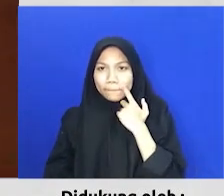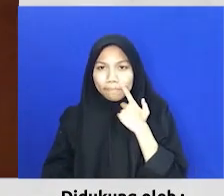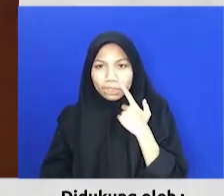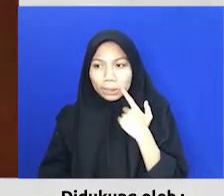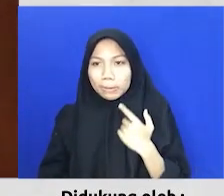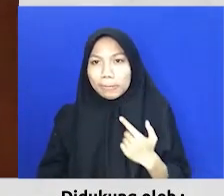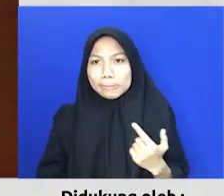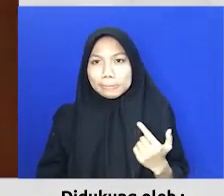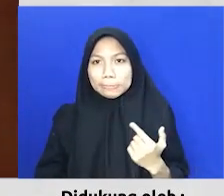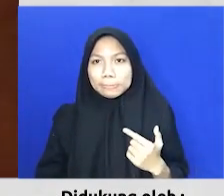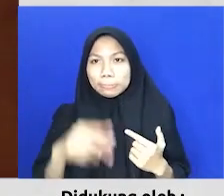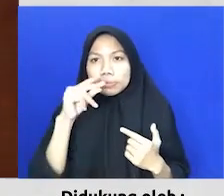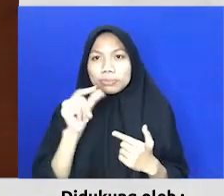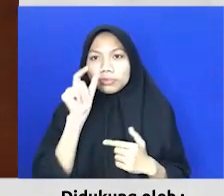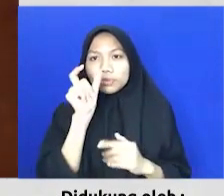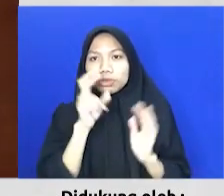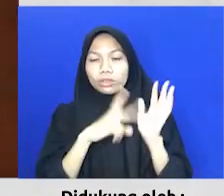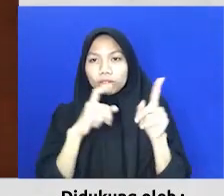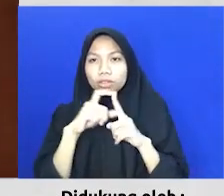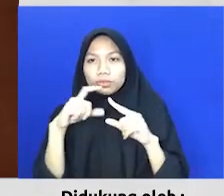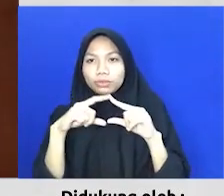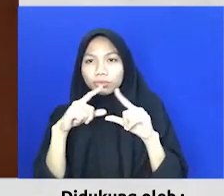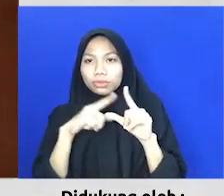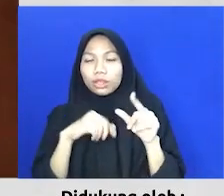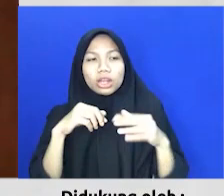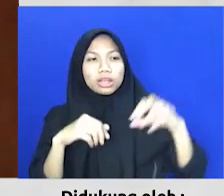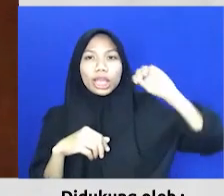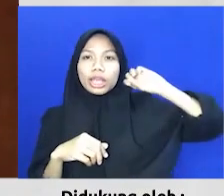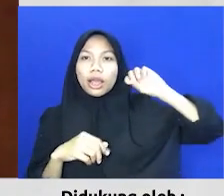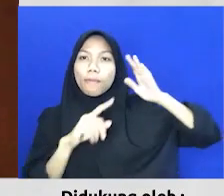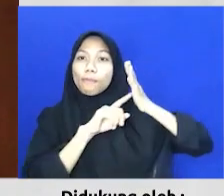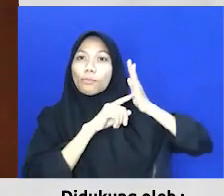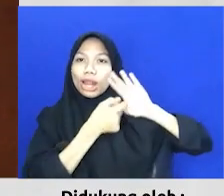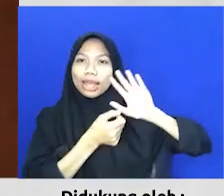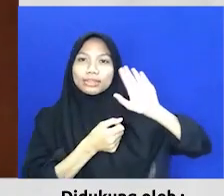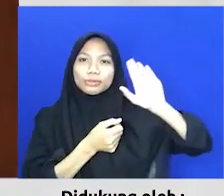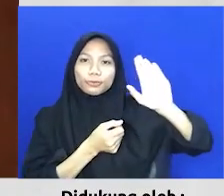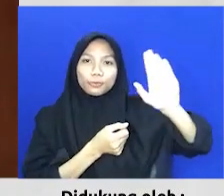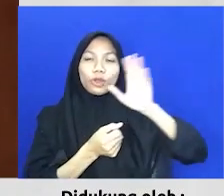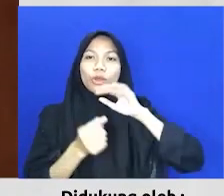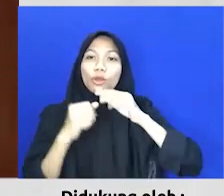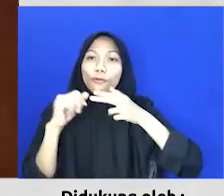layar modern kan begitu ya? Membawakannya itu yaitu dengan